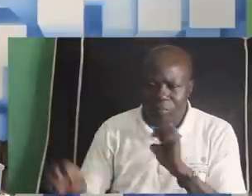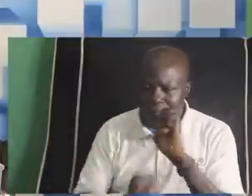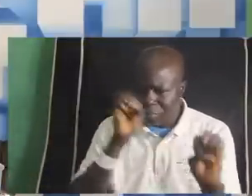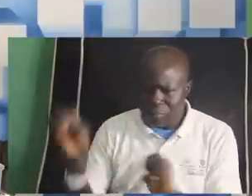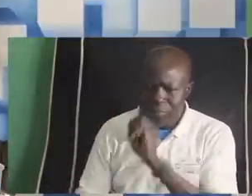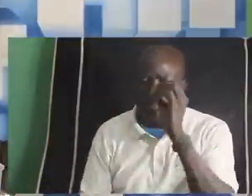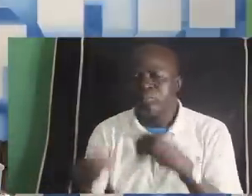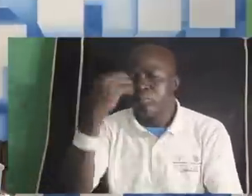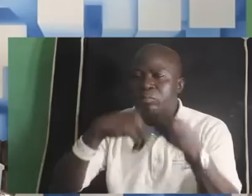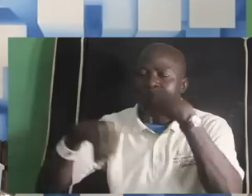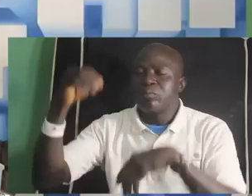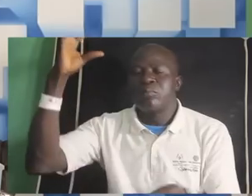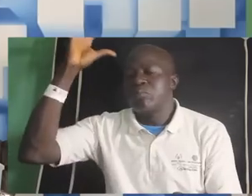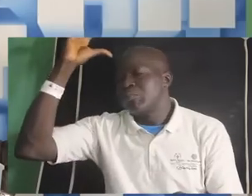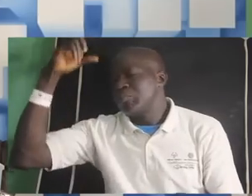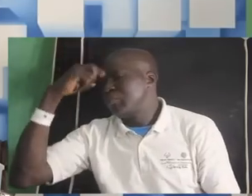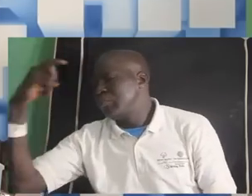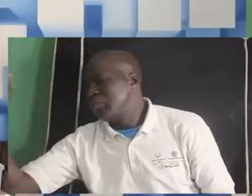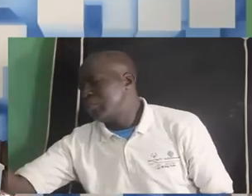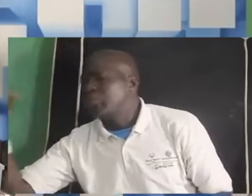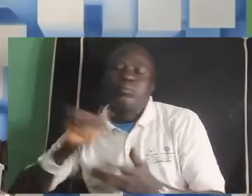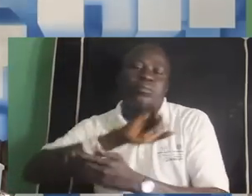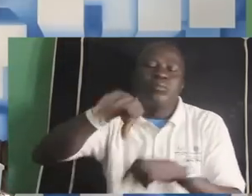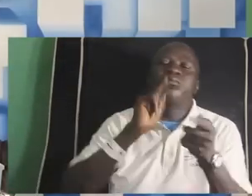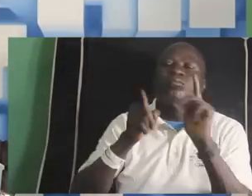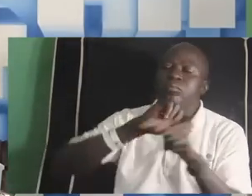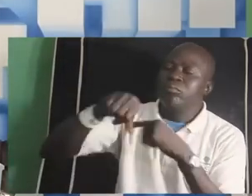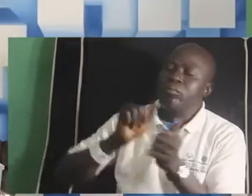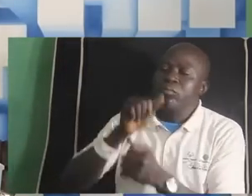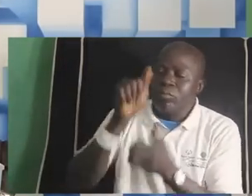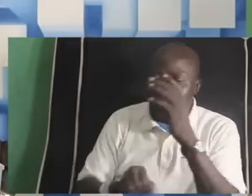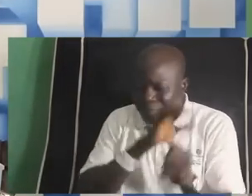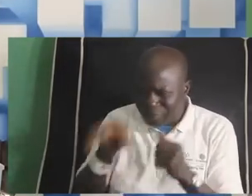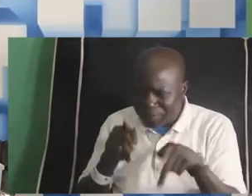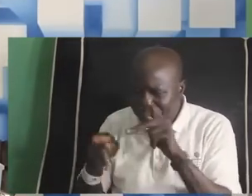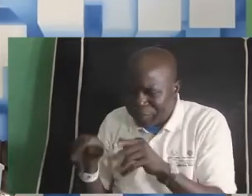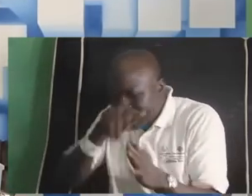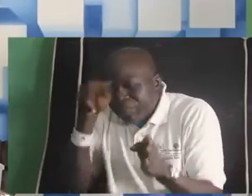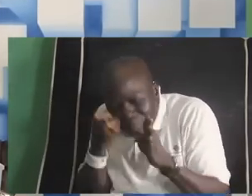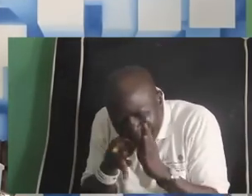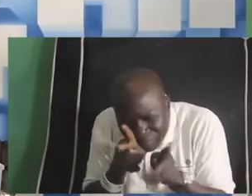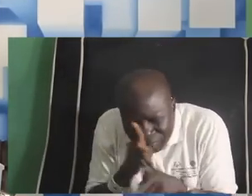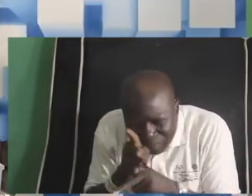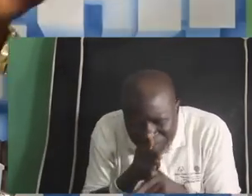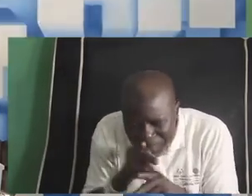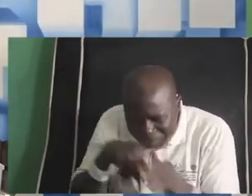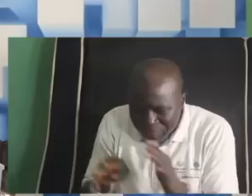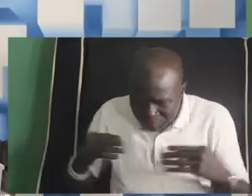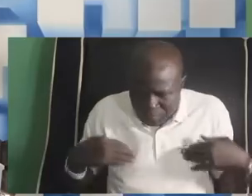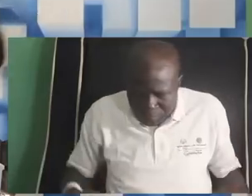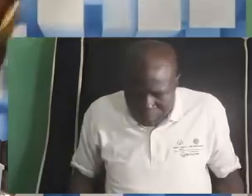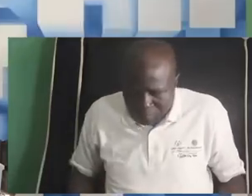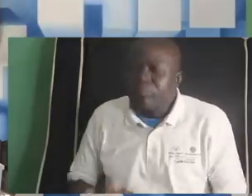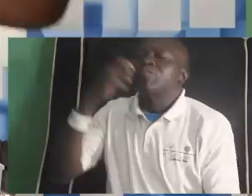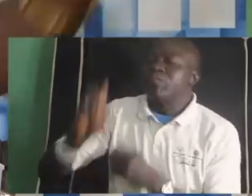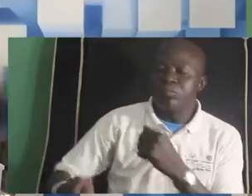you eating in your dream, you that are hearing me, I'm talking to you. What has been kept in your body, I